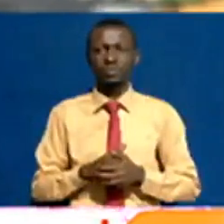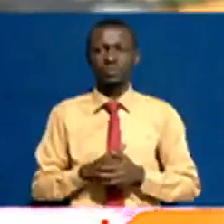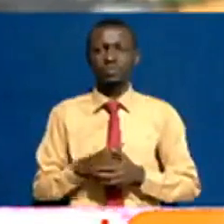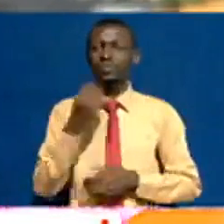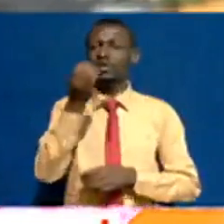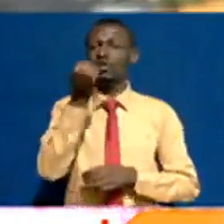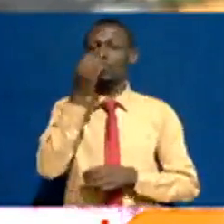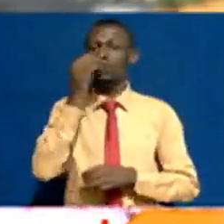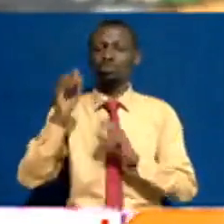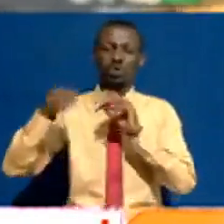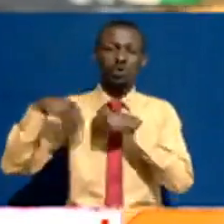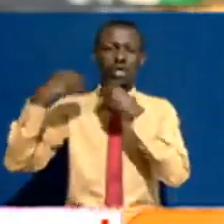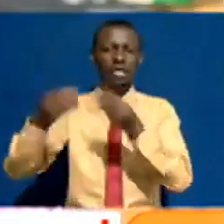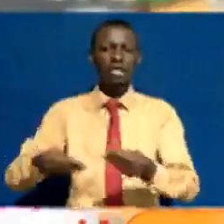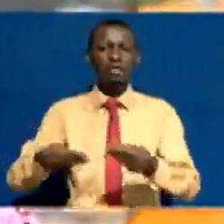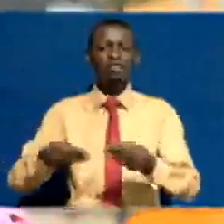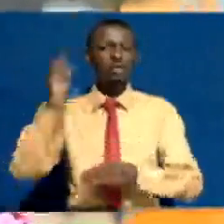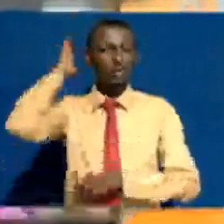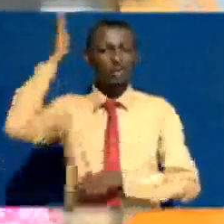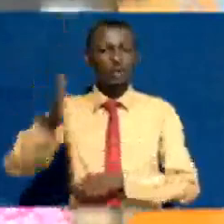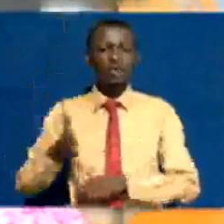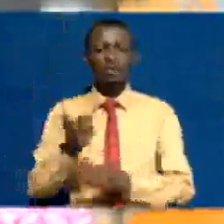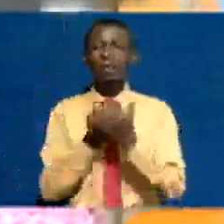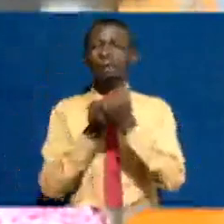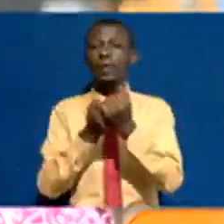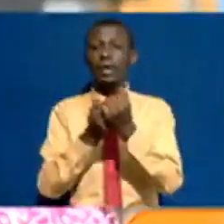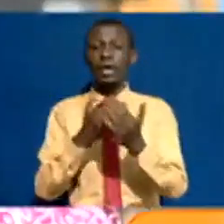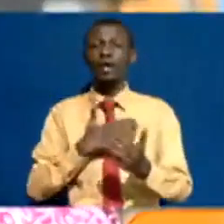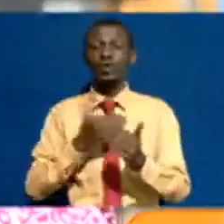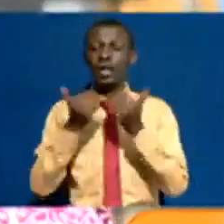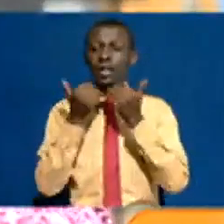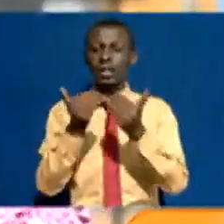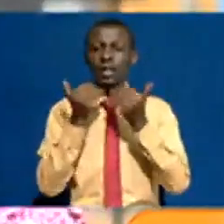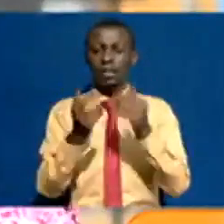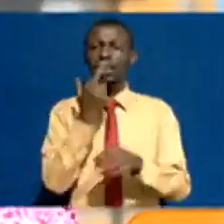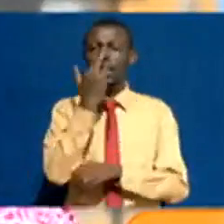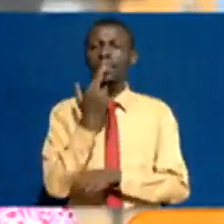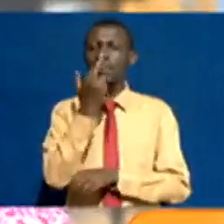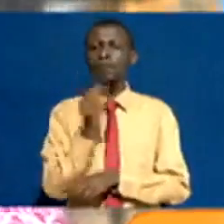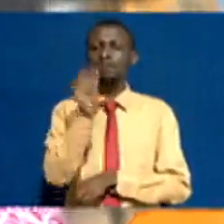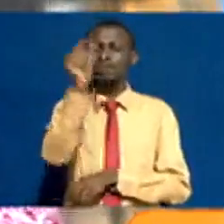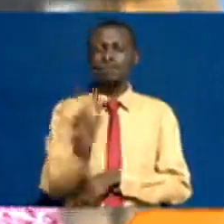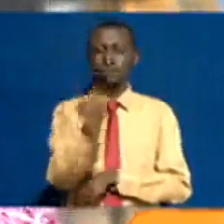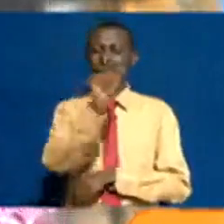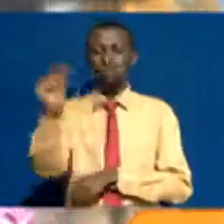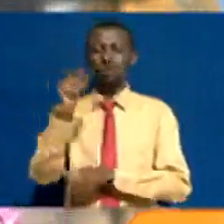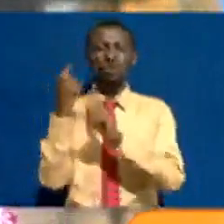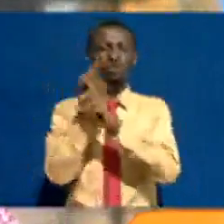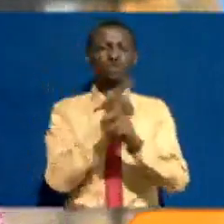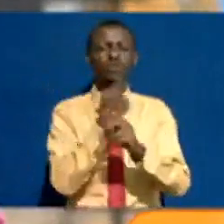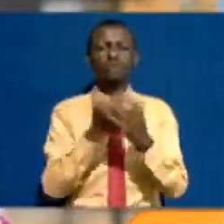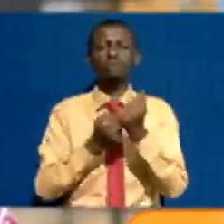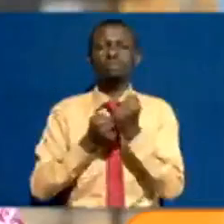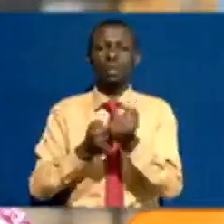food. And I want to thank our partners, particularly Red Cross and the various other sectors that have come in